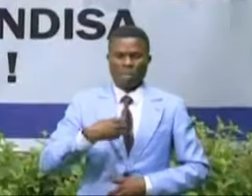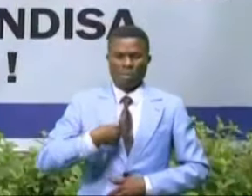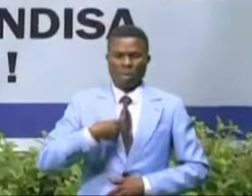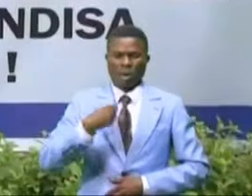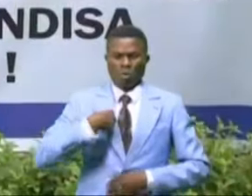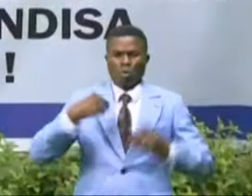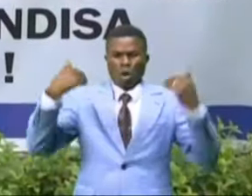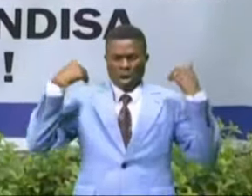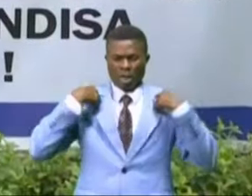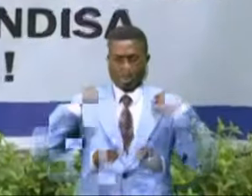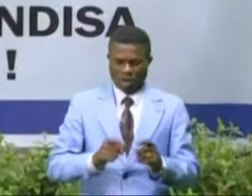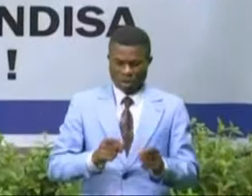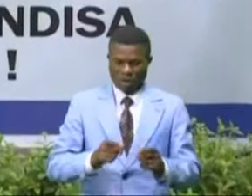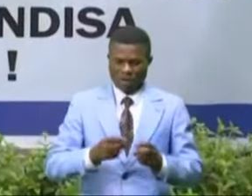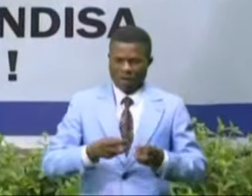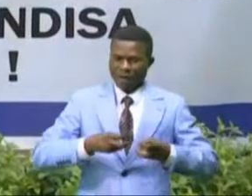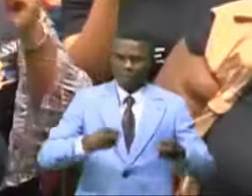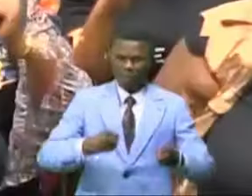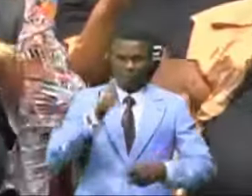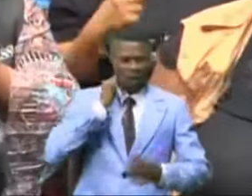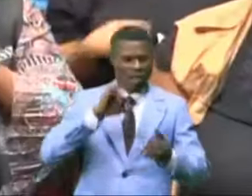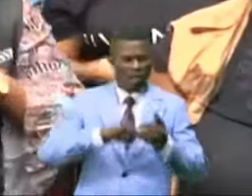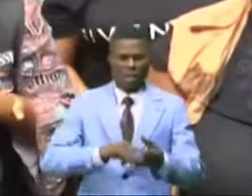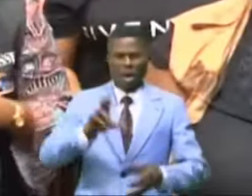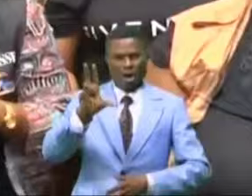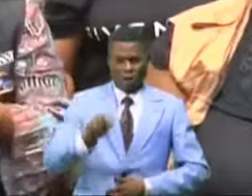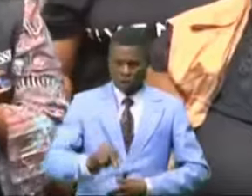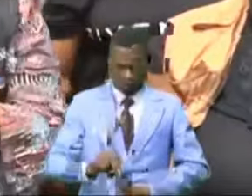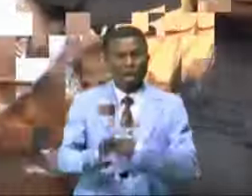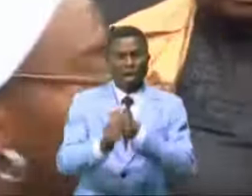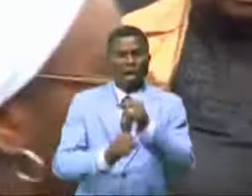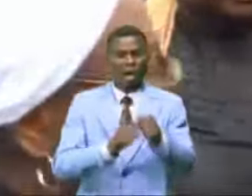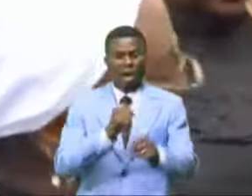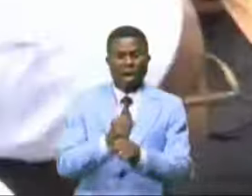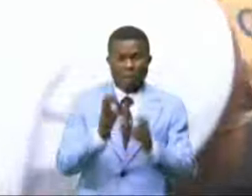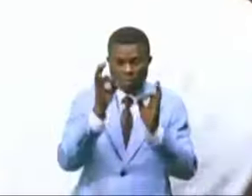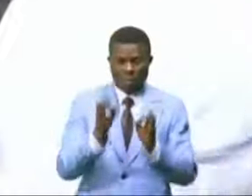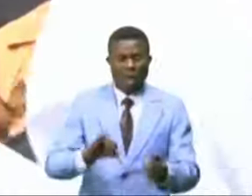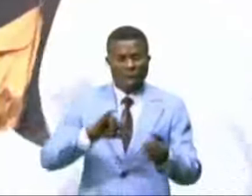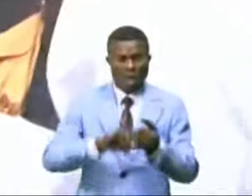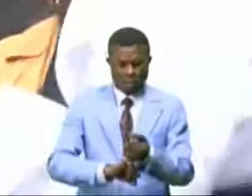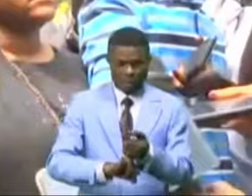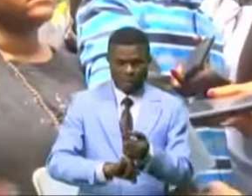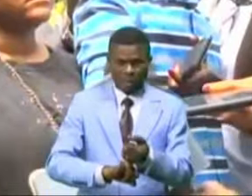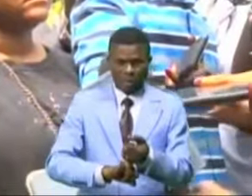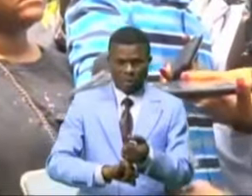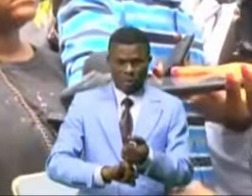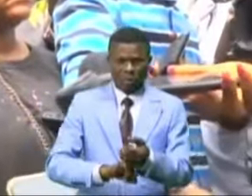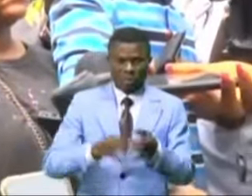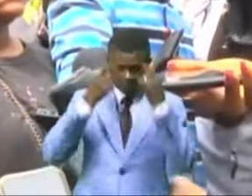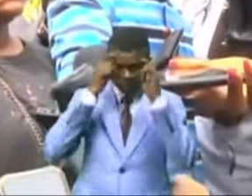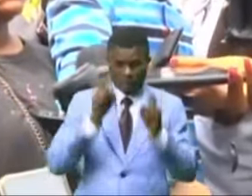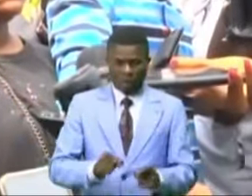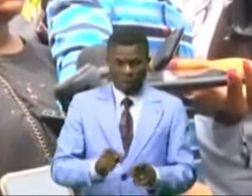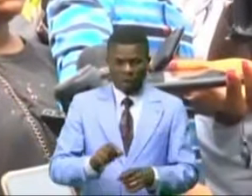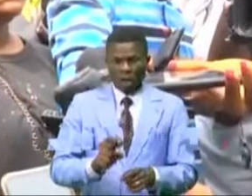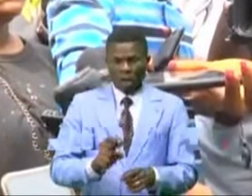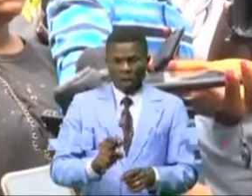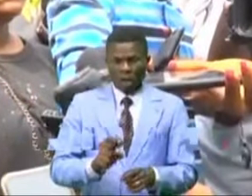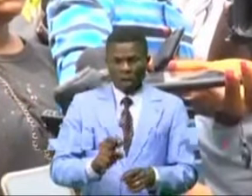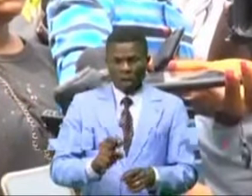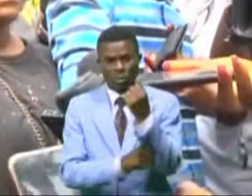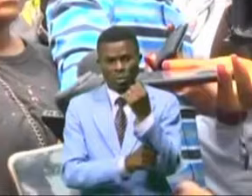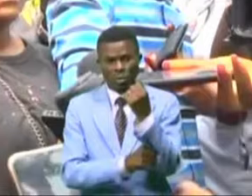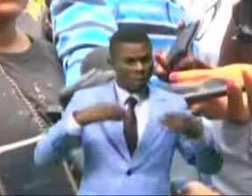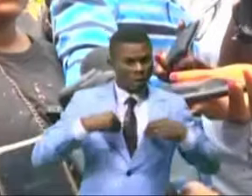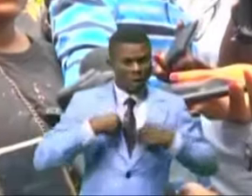tout. Je peux décider d'envoyer ma fille en mariage. Quel que soit son âge, lorsque le mariage a été décidé par une autre